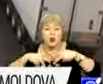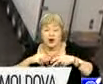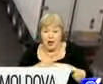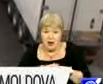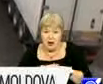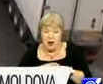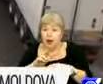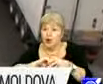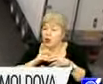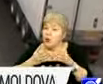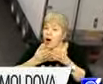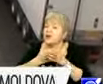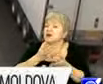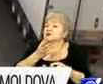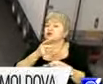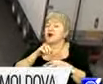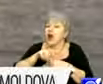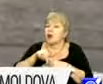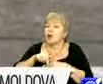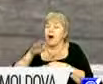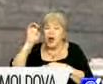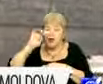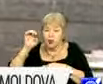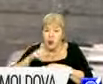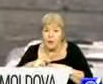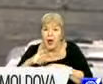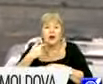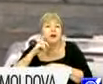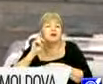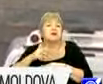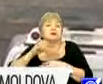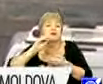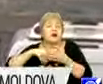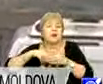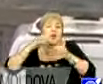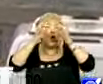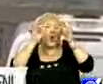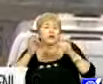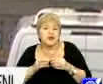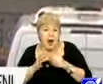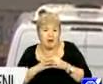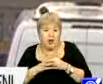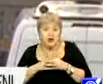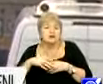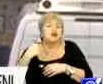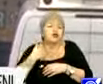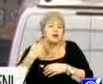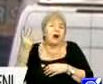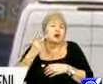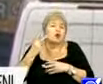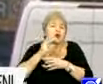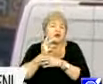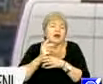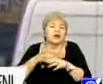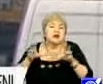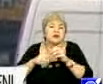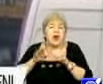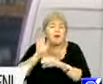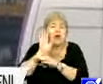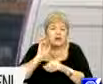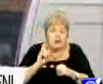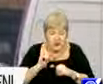funcționa până acum sistemul european este de contracte bilaterale privind permisele de operațiuni pe rutier sau de